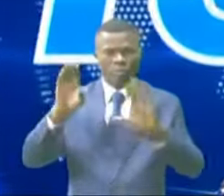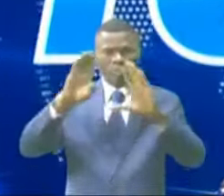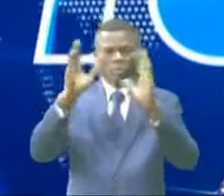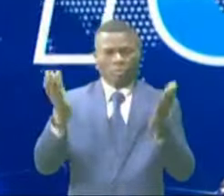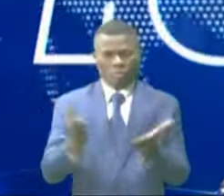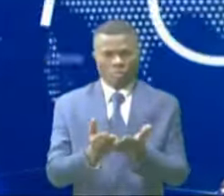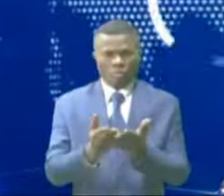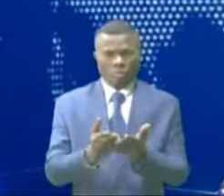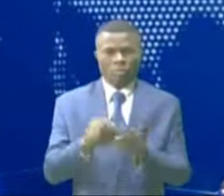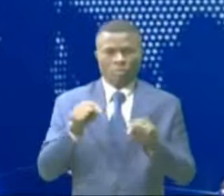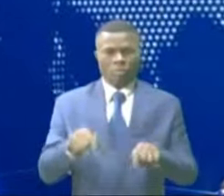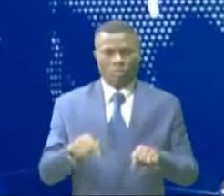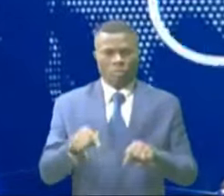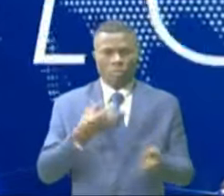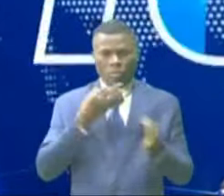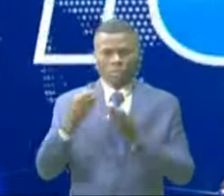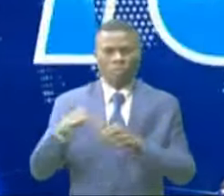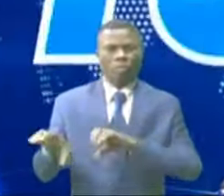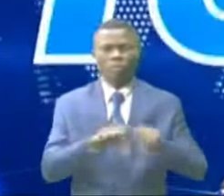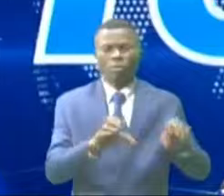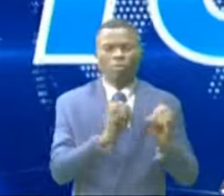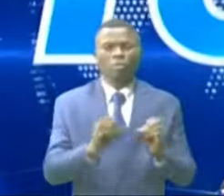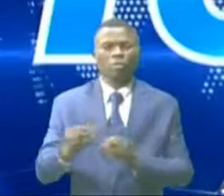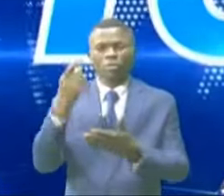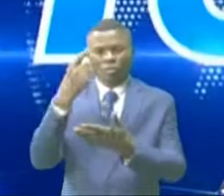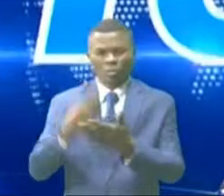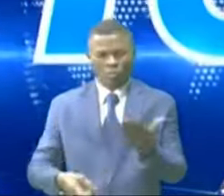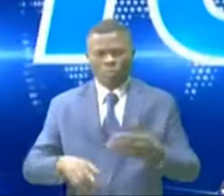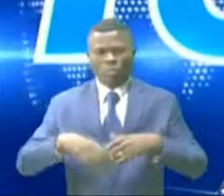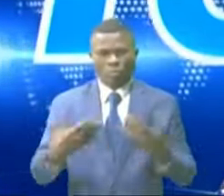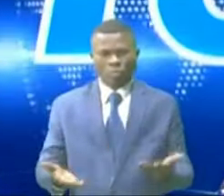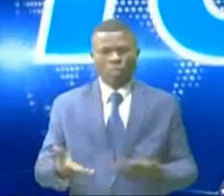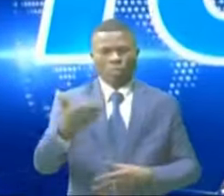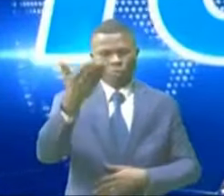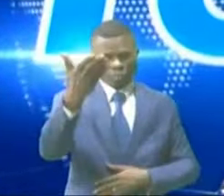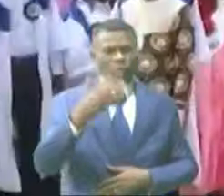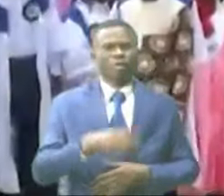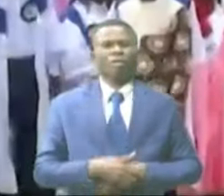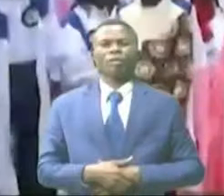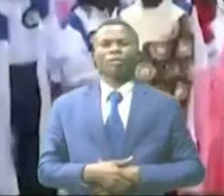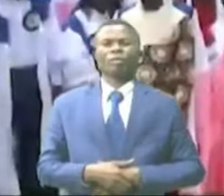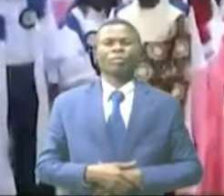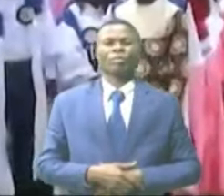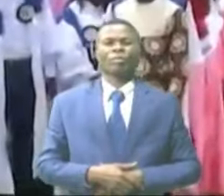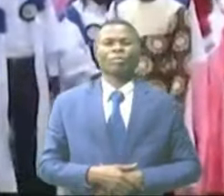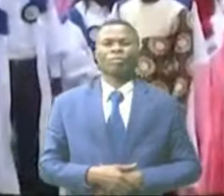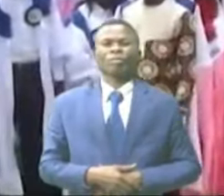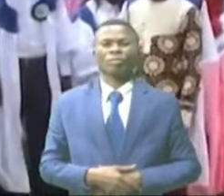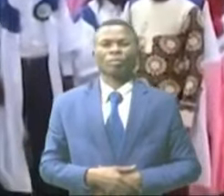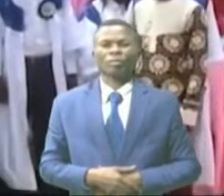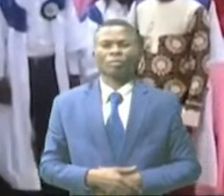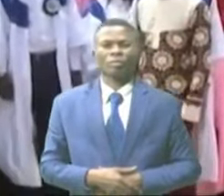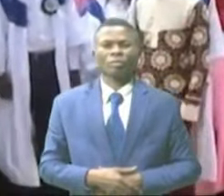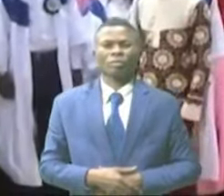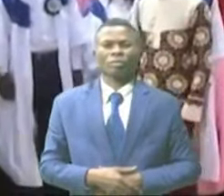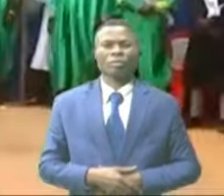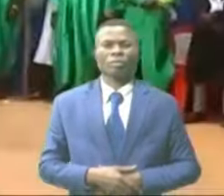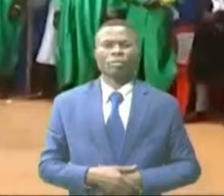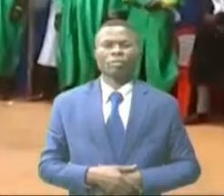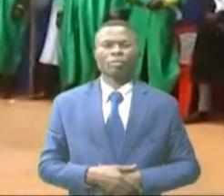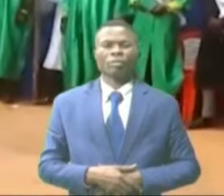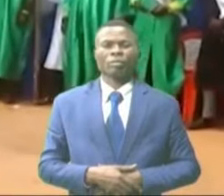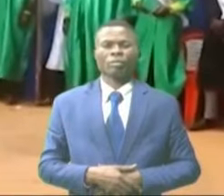communauté. Revenons sur cette cérémonie dans ce commentaire de Cédric Enina. L'Institut supérieur des techniques